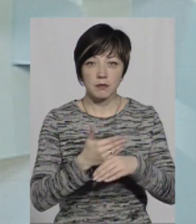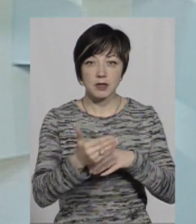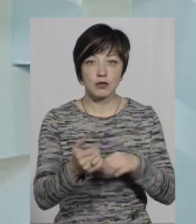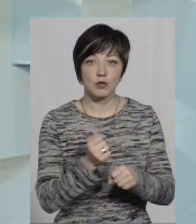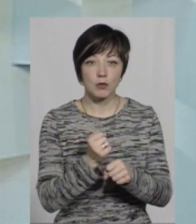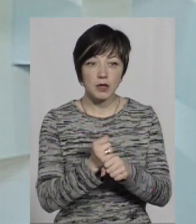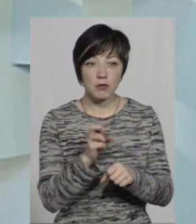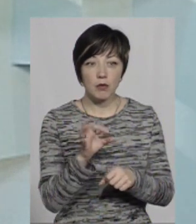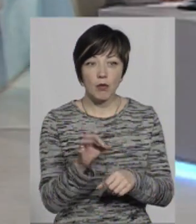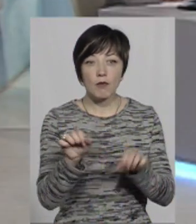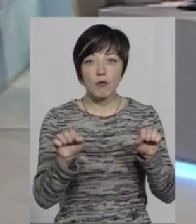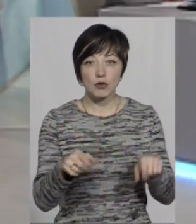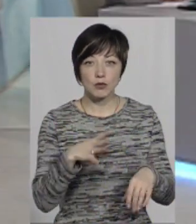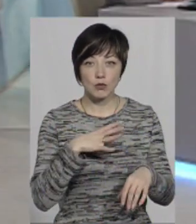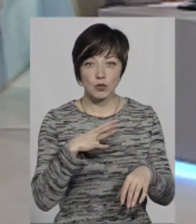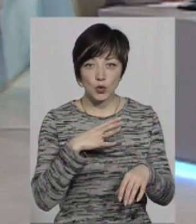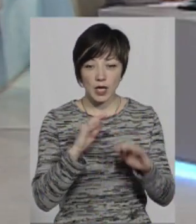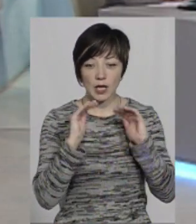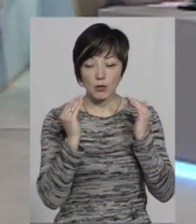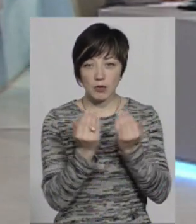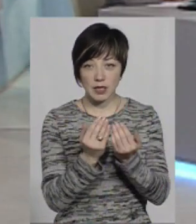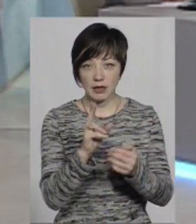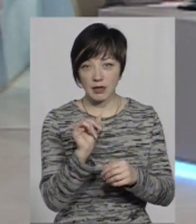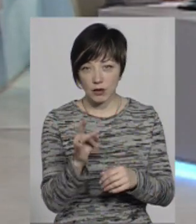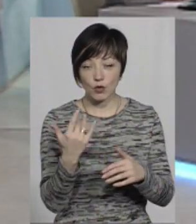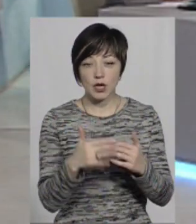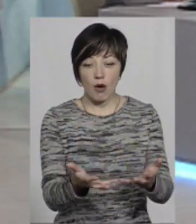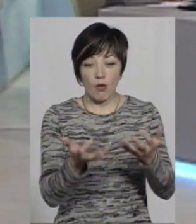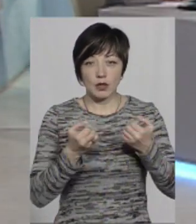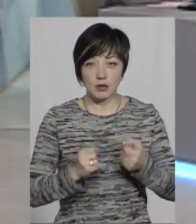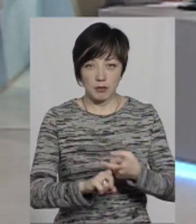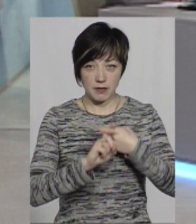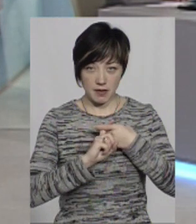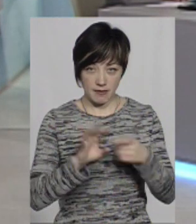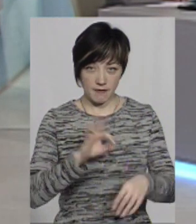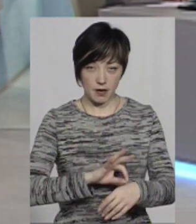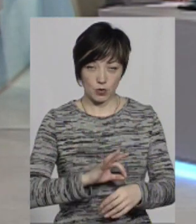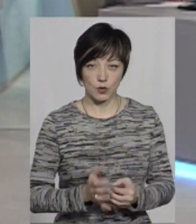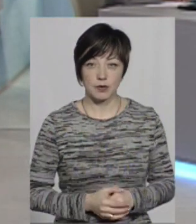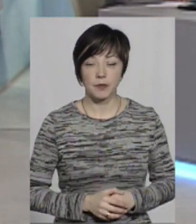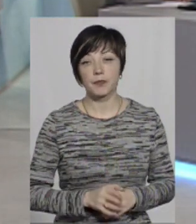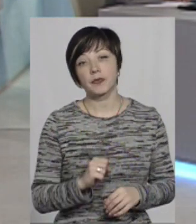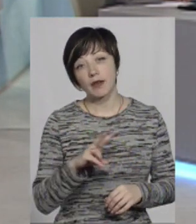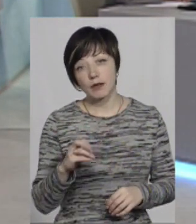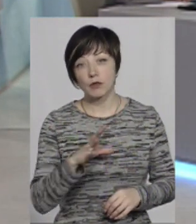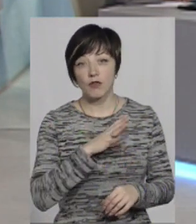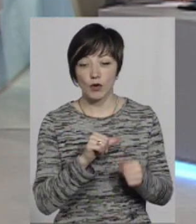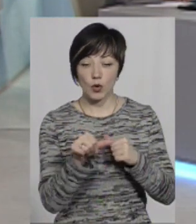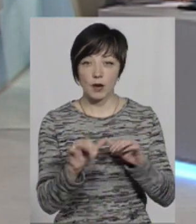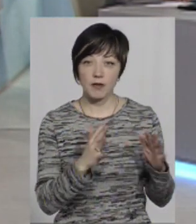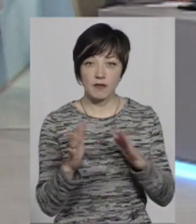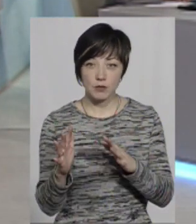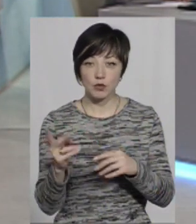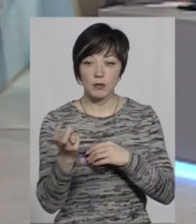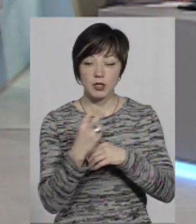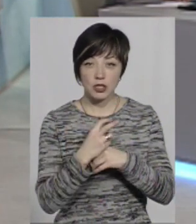пізно робити, тому що ви вже можете бути в інкубації до корі, ви вже отримали свою дозу віруса. Але бувають окремі випадки,